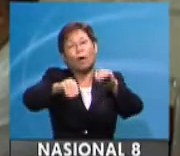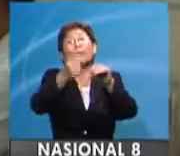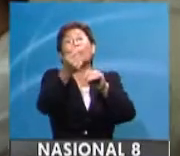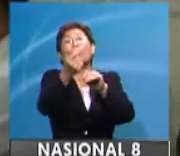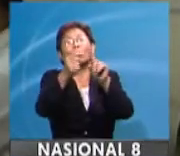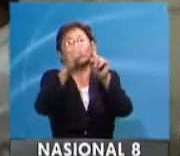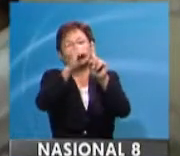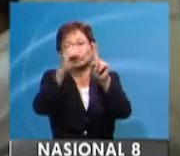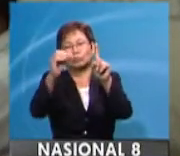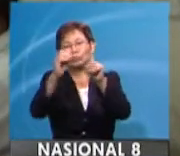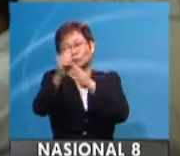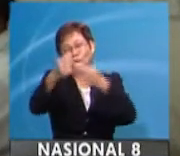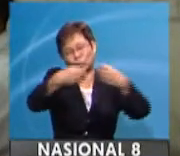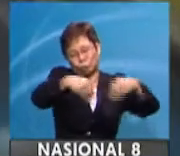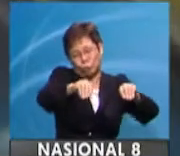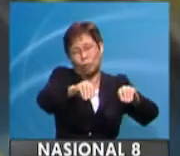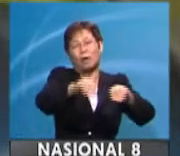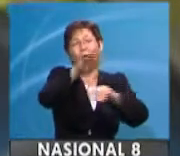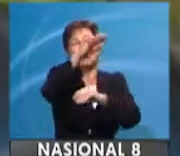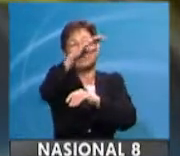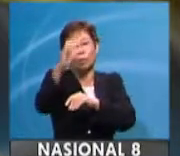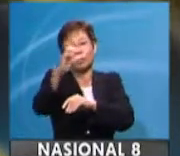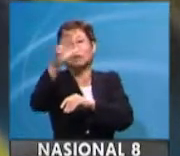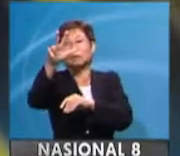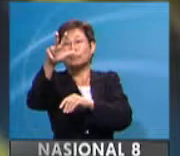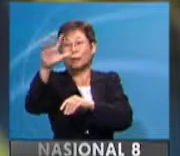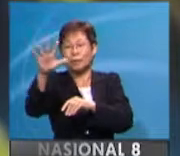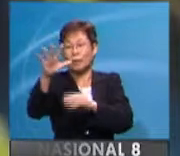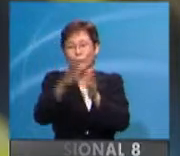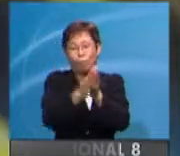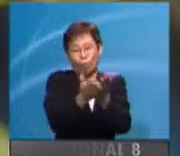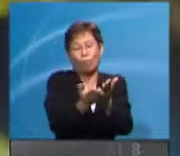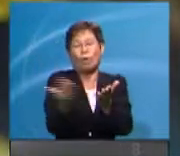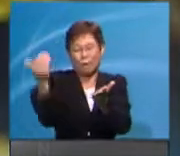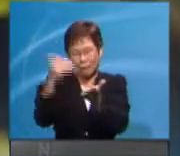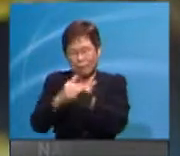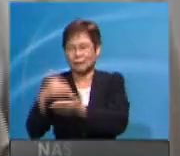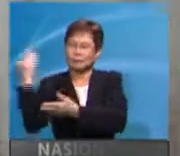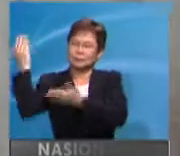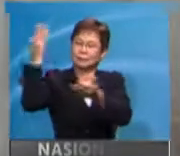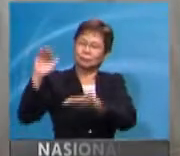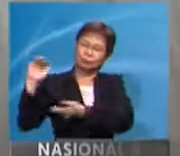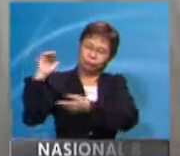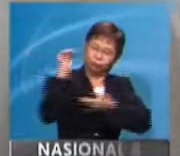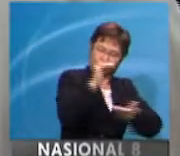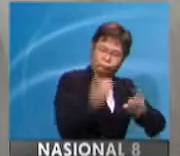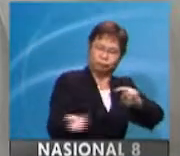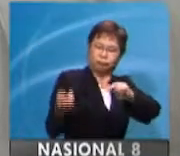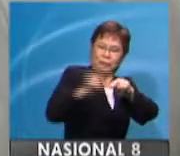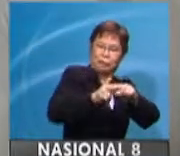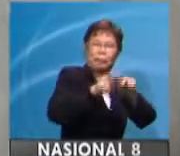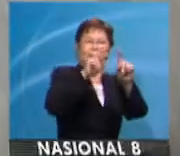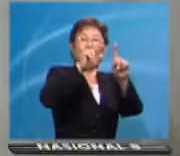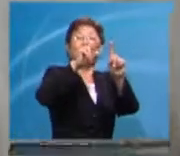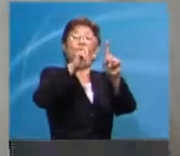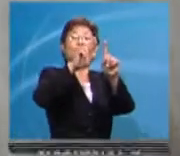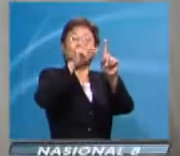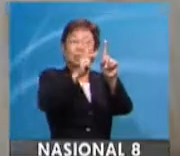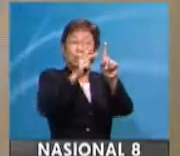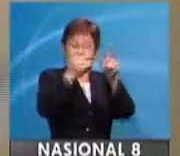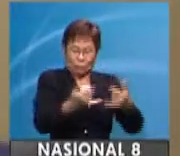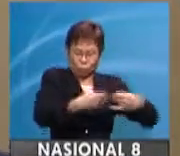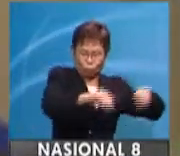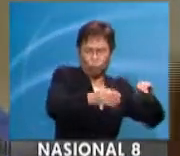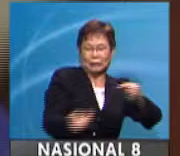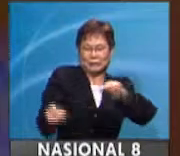harga R sebanyak 535 naskah lagi akan sampai Sebagai tambahan kepada 1000 yang sedang